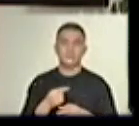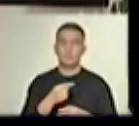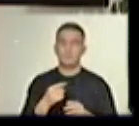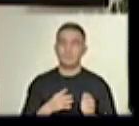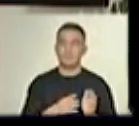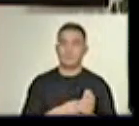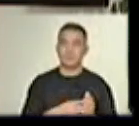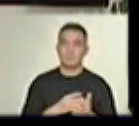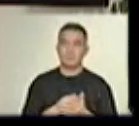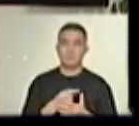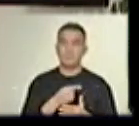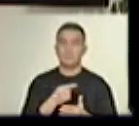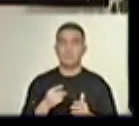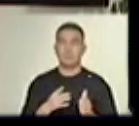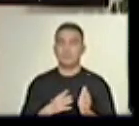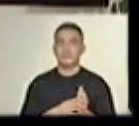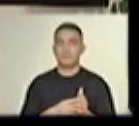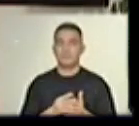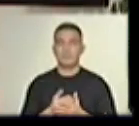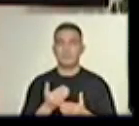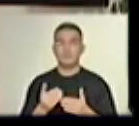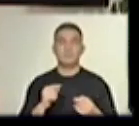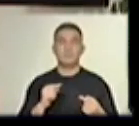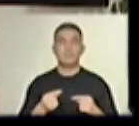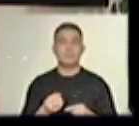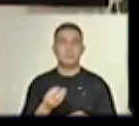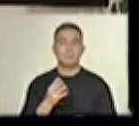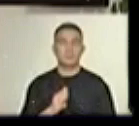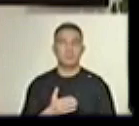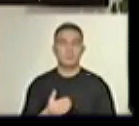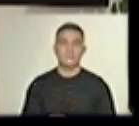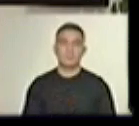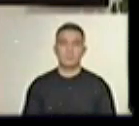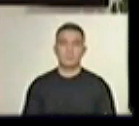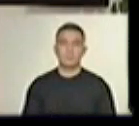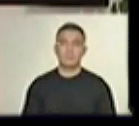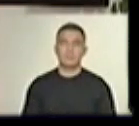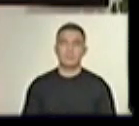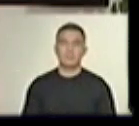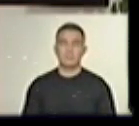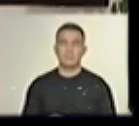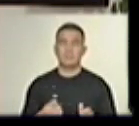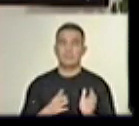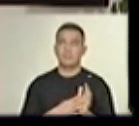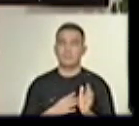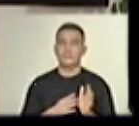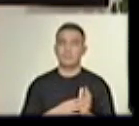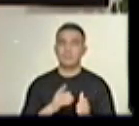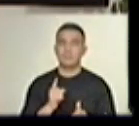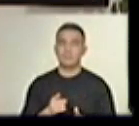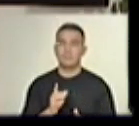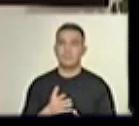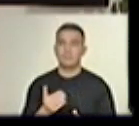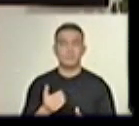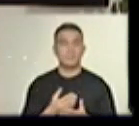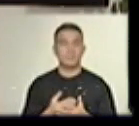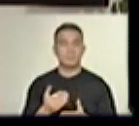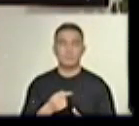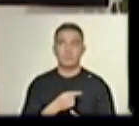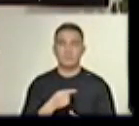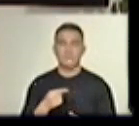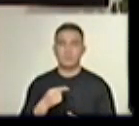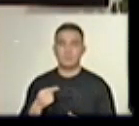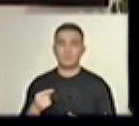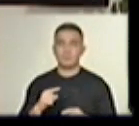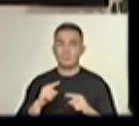9. Minus 9 ekan, endi unga qarama-qarshi son nechi bo'ldi? Bu 9. Keyingisi minus